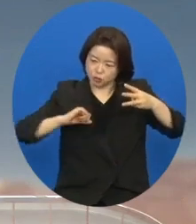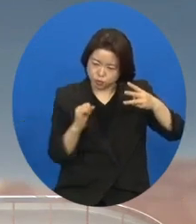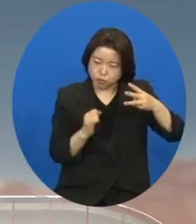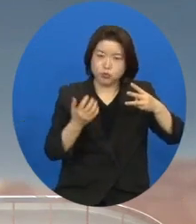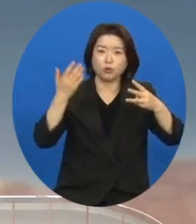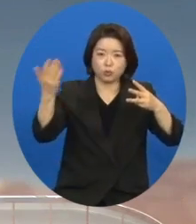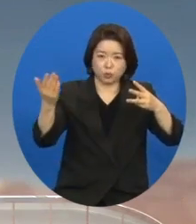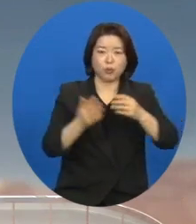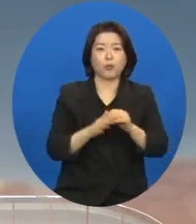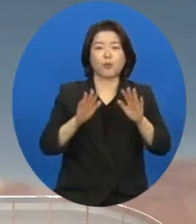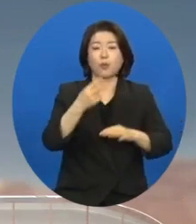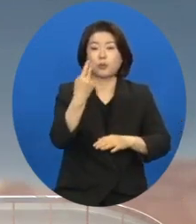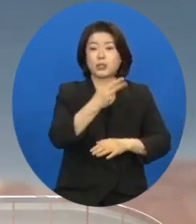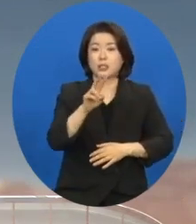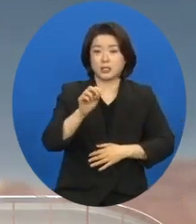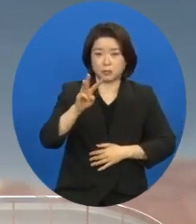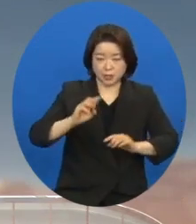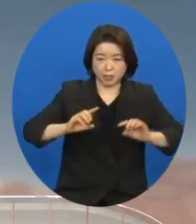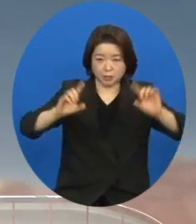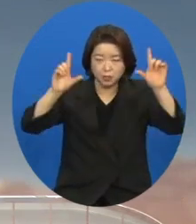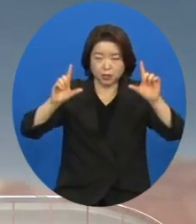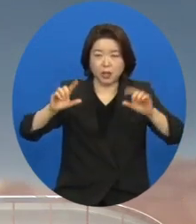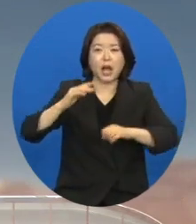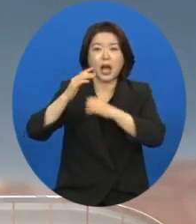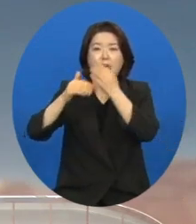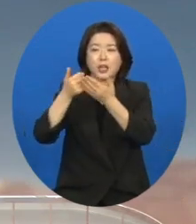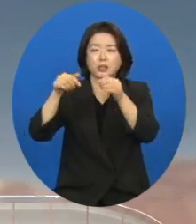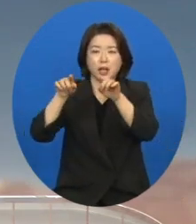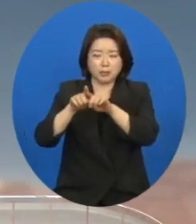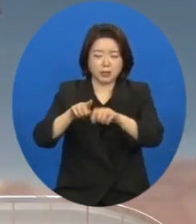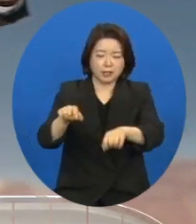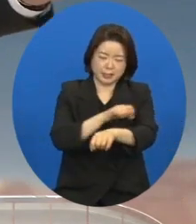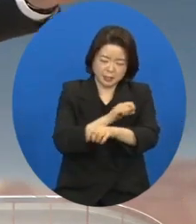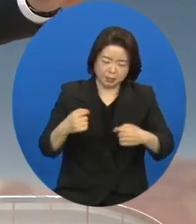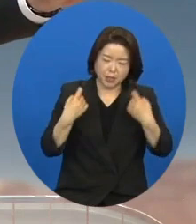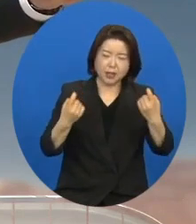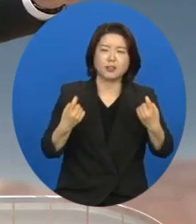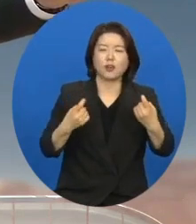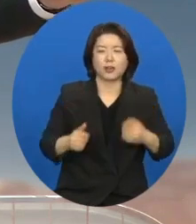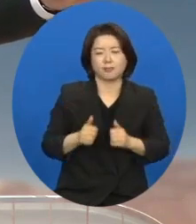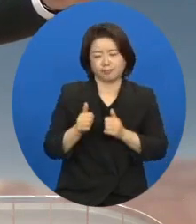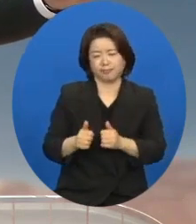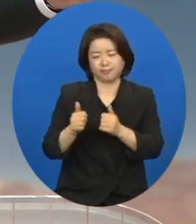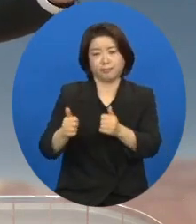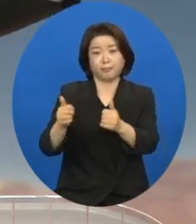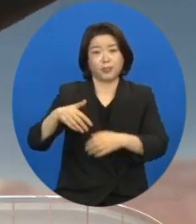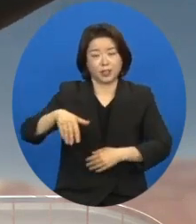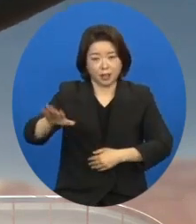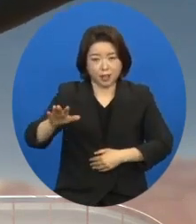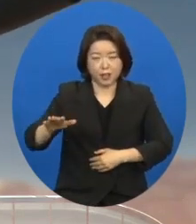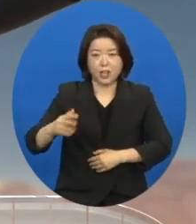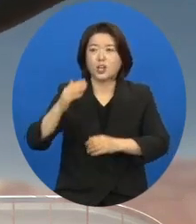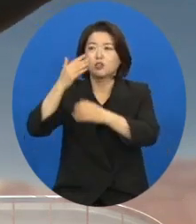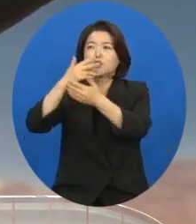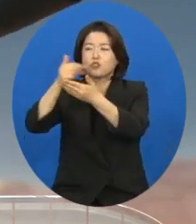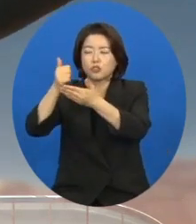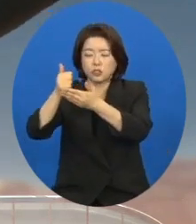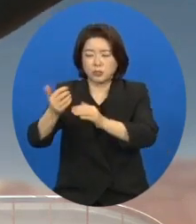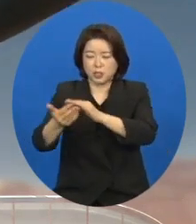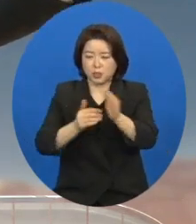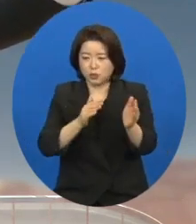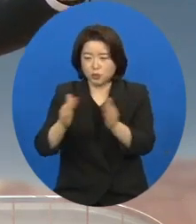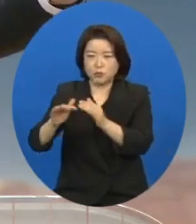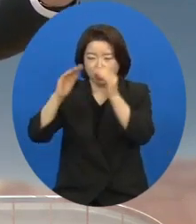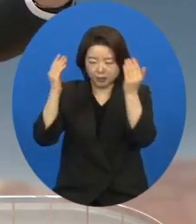하나님과 함께 비범한 여정을 하여서 여러분들에게 예비하신 그 땅을 다 누릴 수 있는 여러분들의 복된